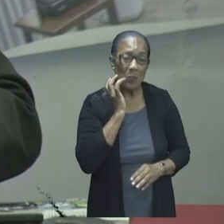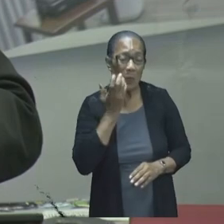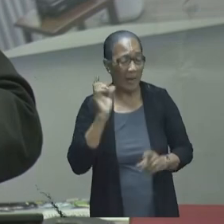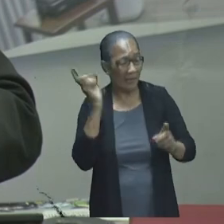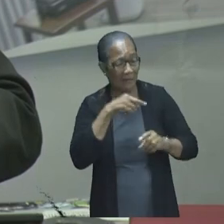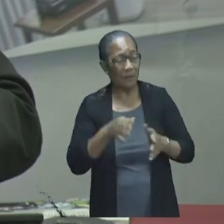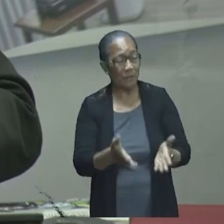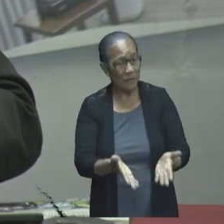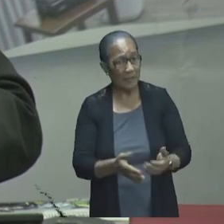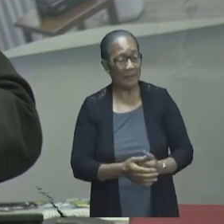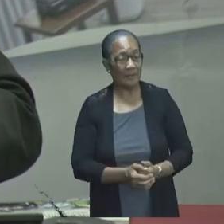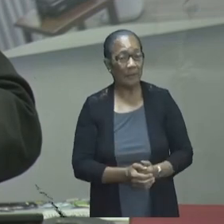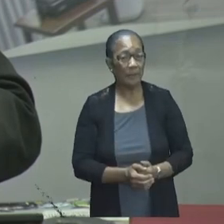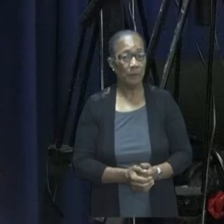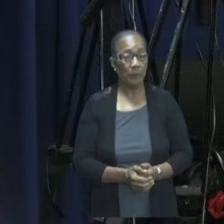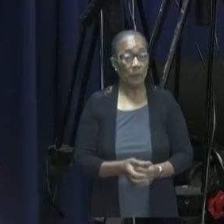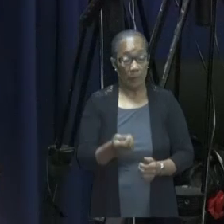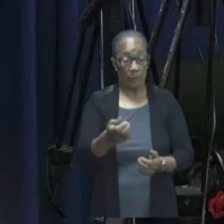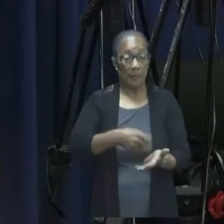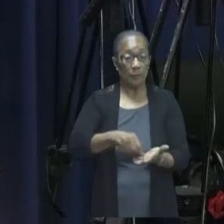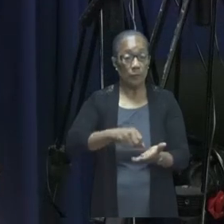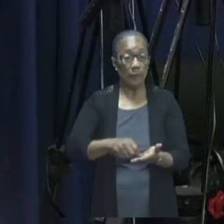financiering van het ontwikkelingsplan